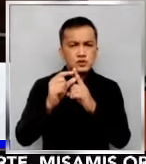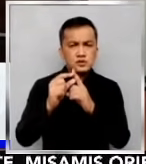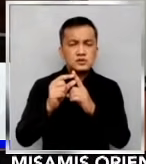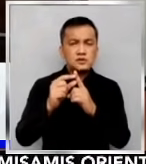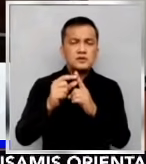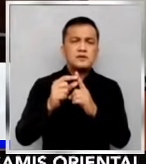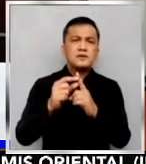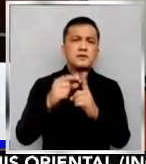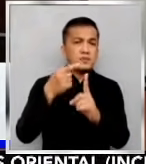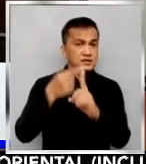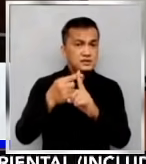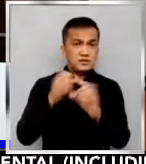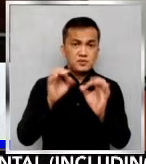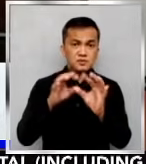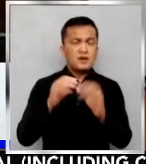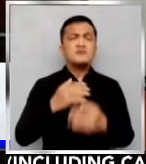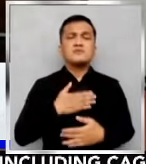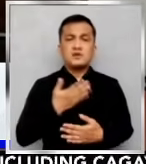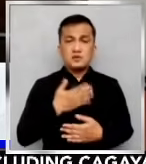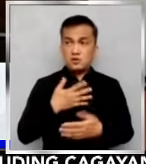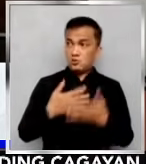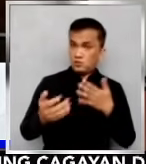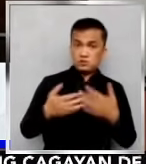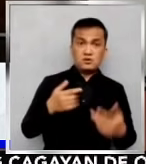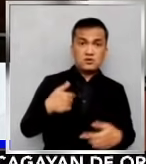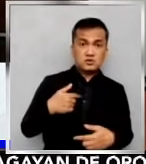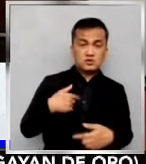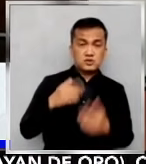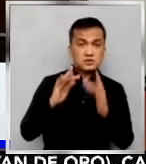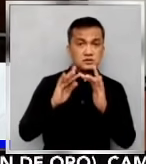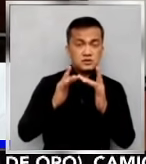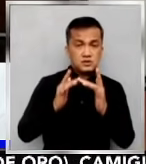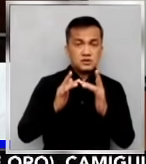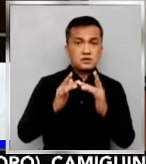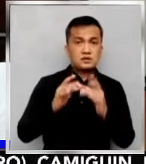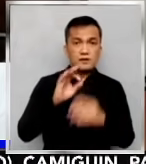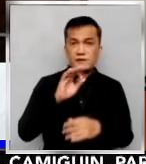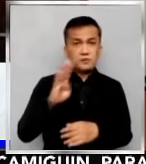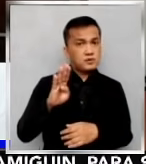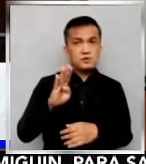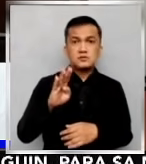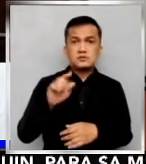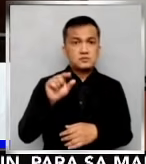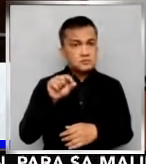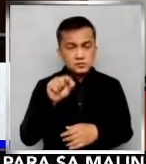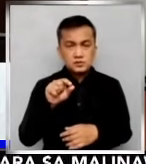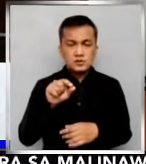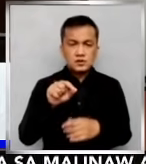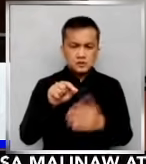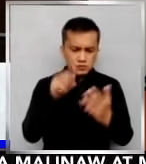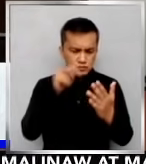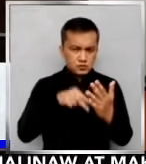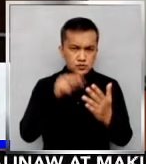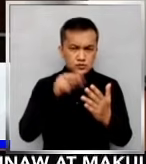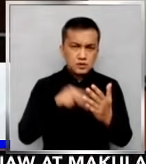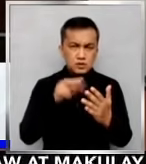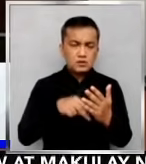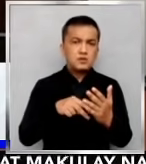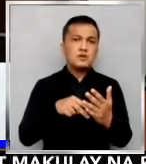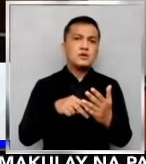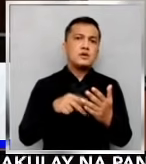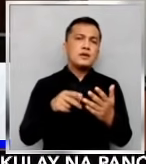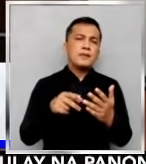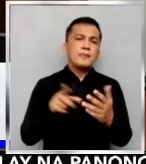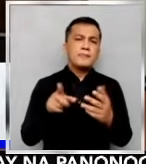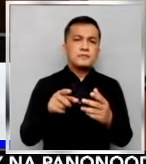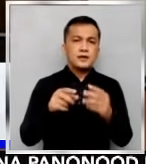Tito Lars, sa social media accounts ko, ang daming dami ko rin nababasa sa Twitter, ang dami ko rin nababasa sa direct messages ko na